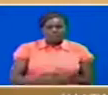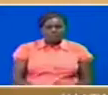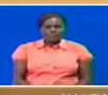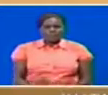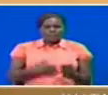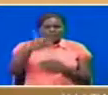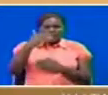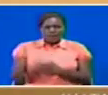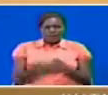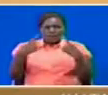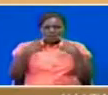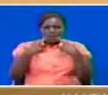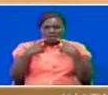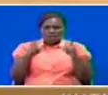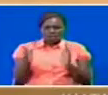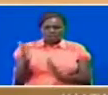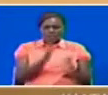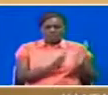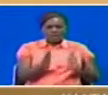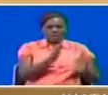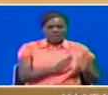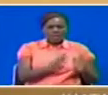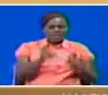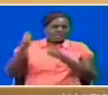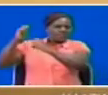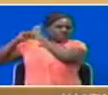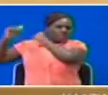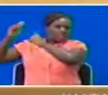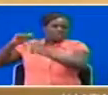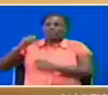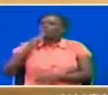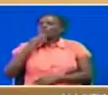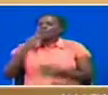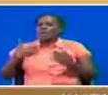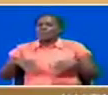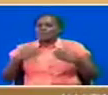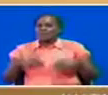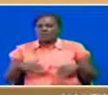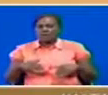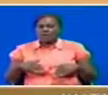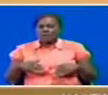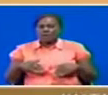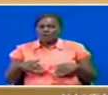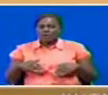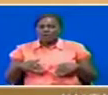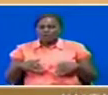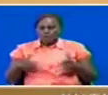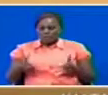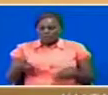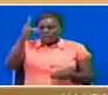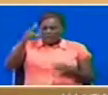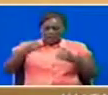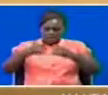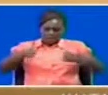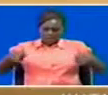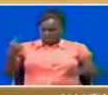Baada ya kuangazia matayarisho yanayohusishwa na tambiko la jamii ya Wabukusu liitwalo Kimikoye ama kukata kamba hiyo